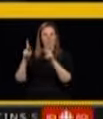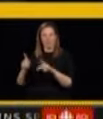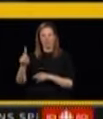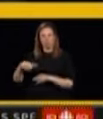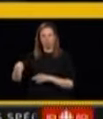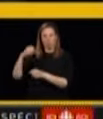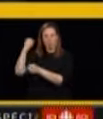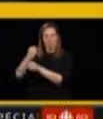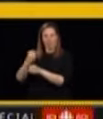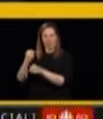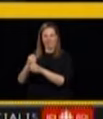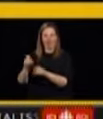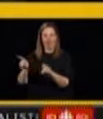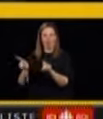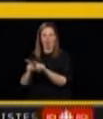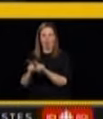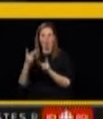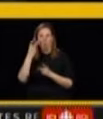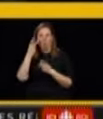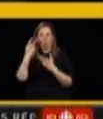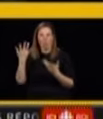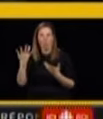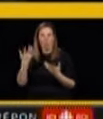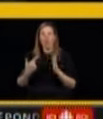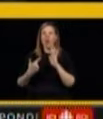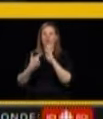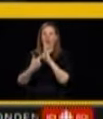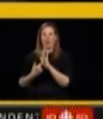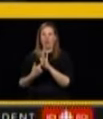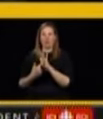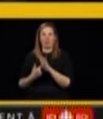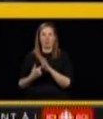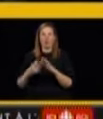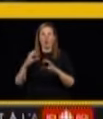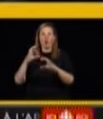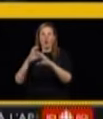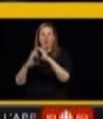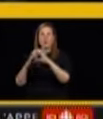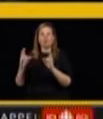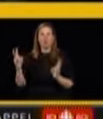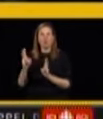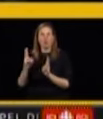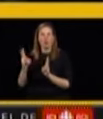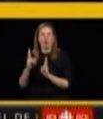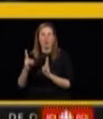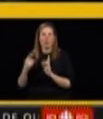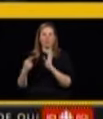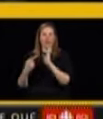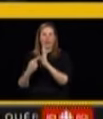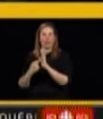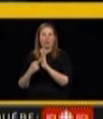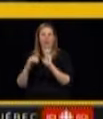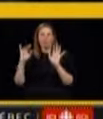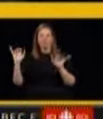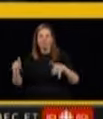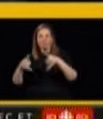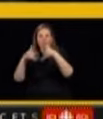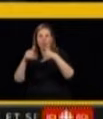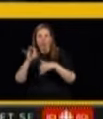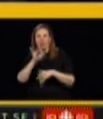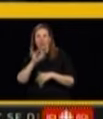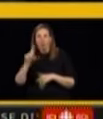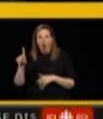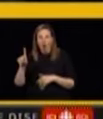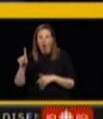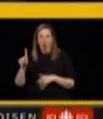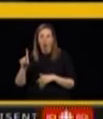dans l'ombre. Je pense, entre autres, aux télécommunicateurs d'urgence, là, ceux qui reçoivent les appels d'urgence